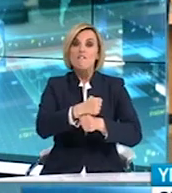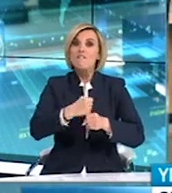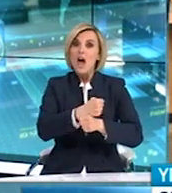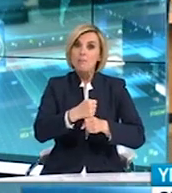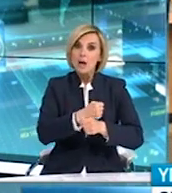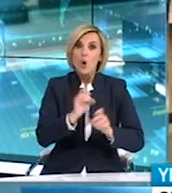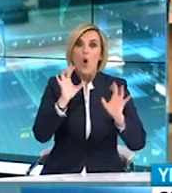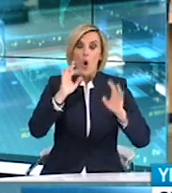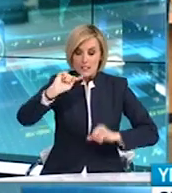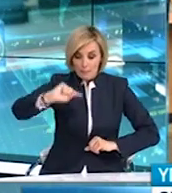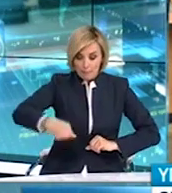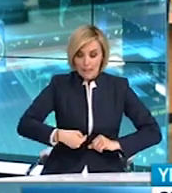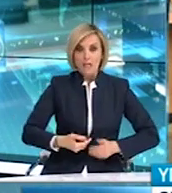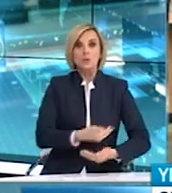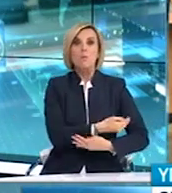σημαντικές παρενέργειες?